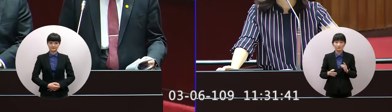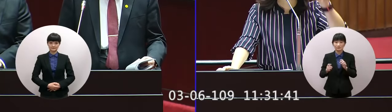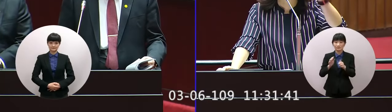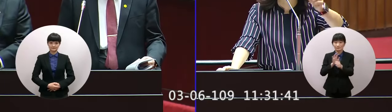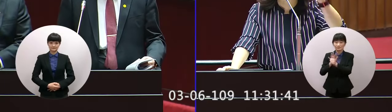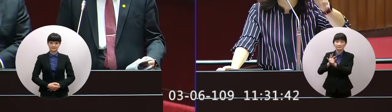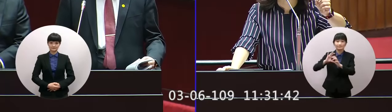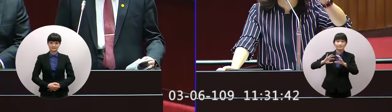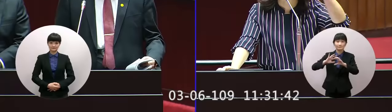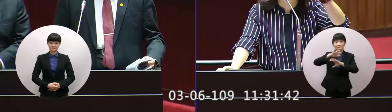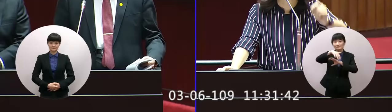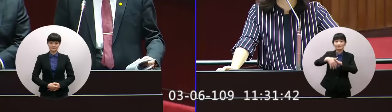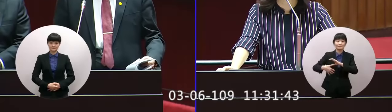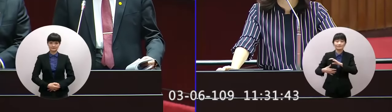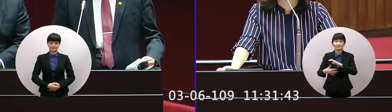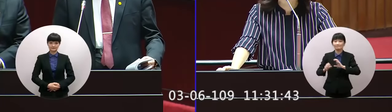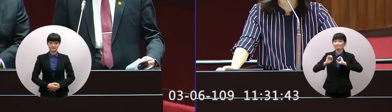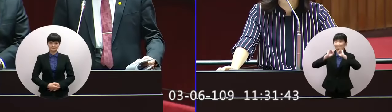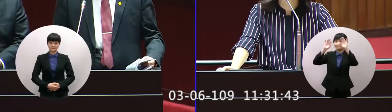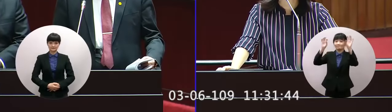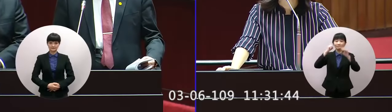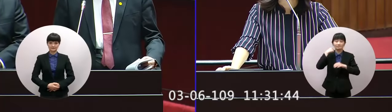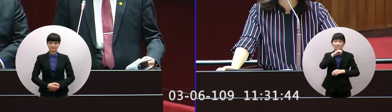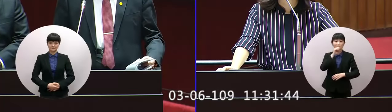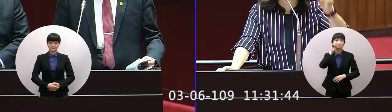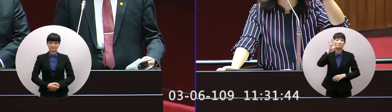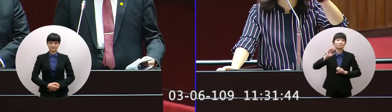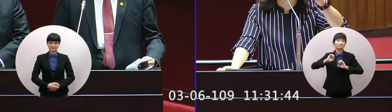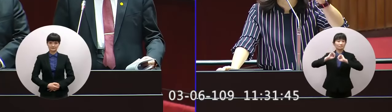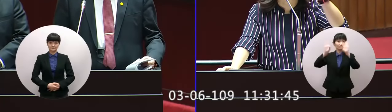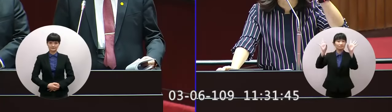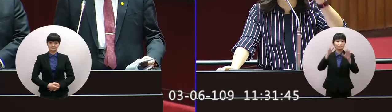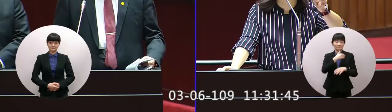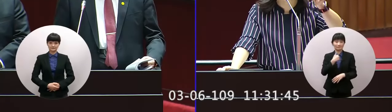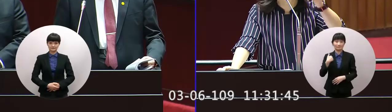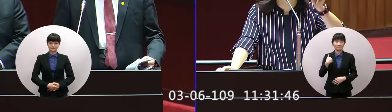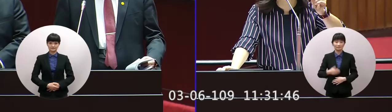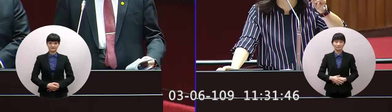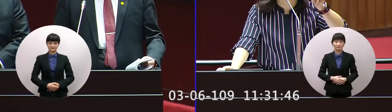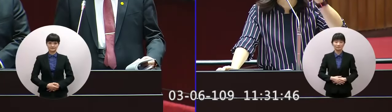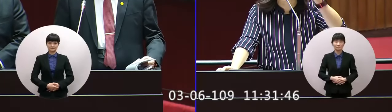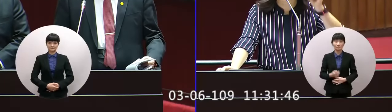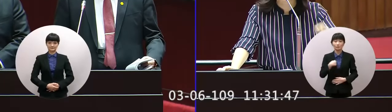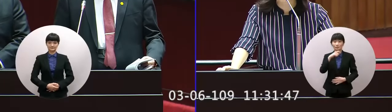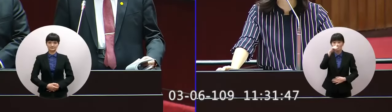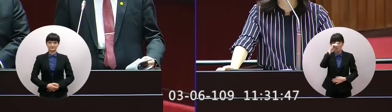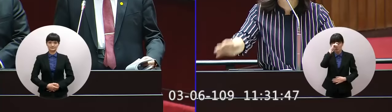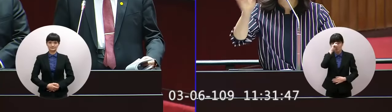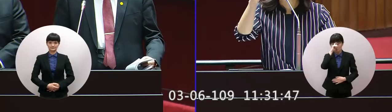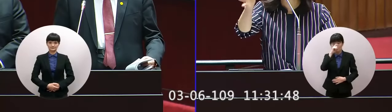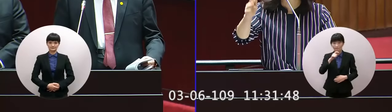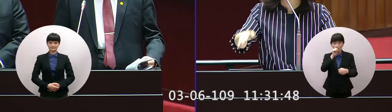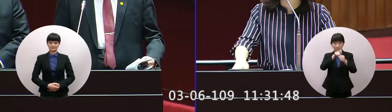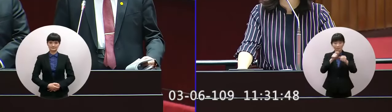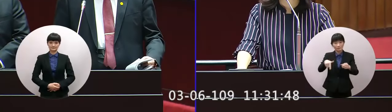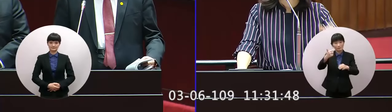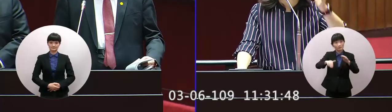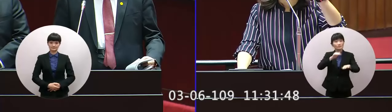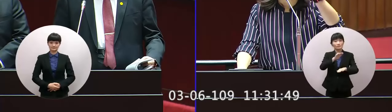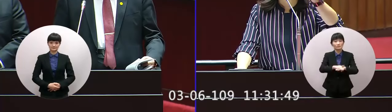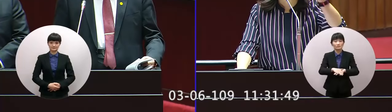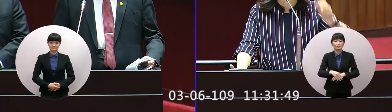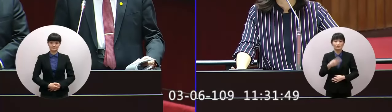说更能够打出我们台湾队的名号。好，所以这个部分我期待可以来加速。另外